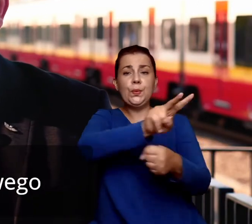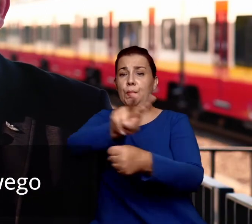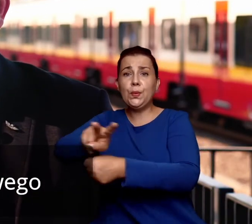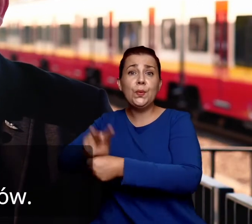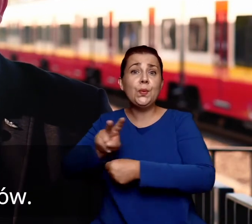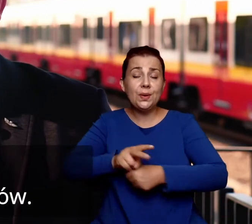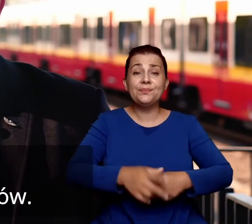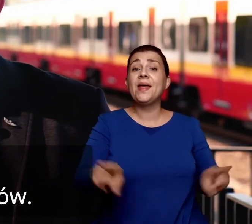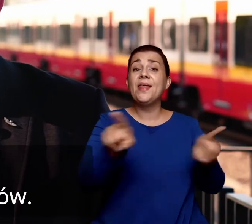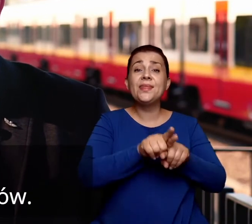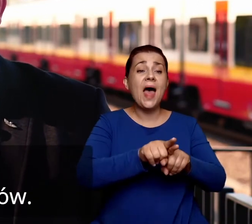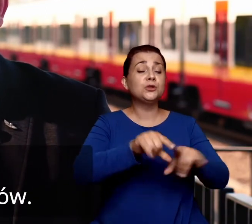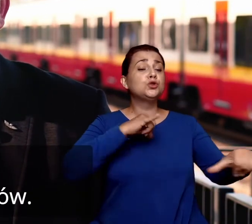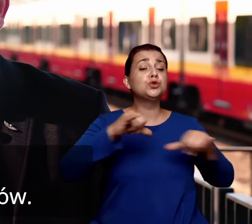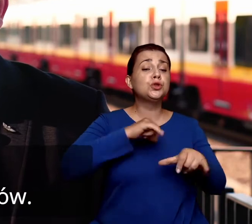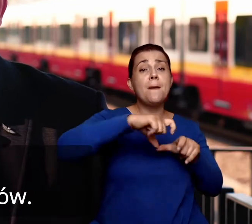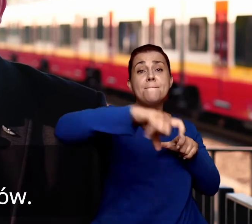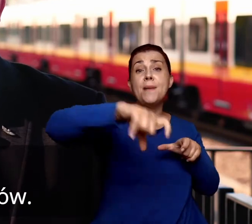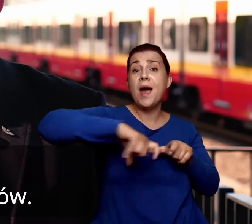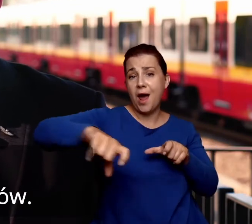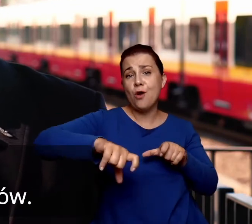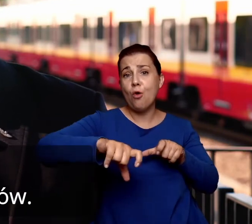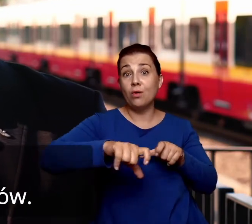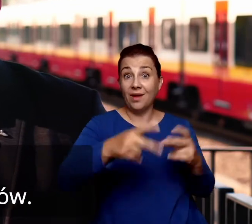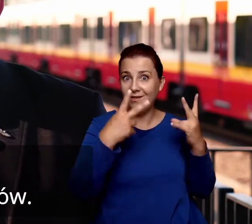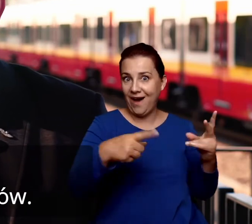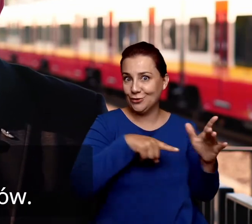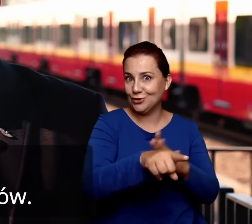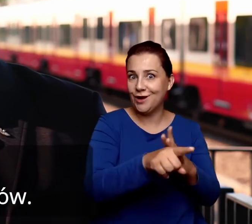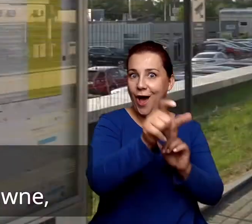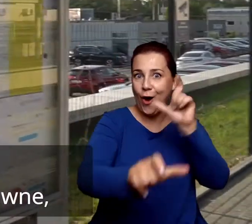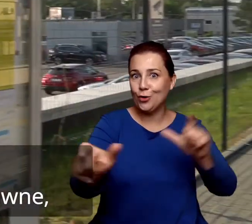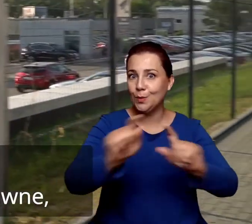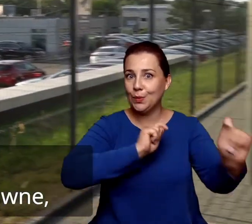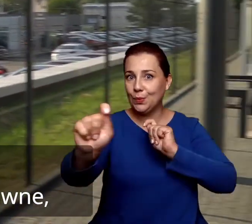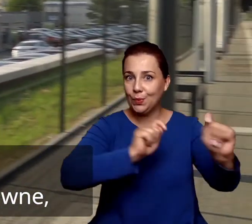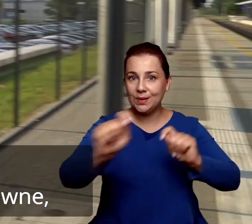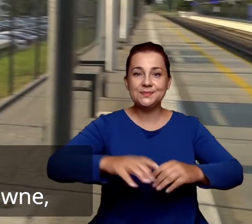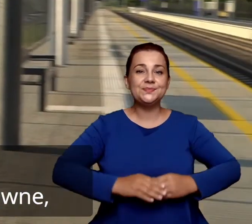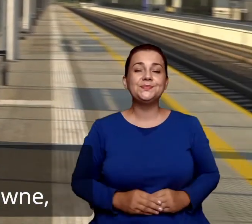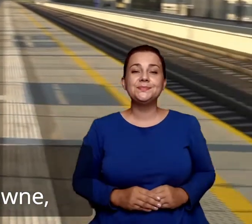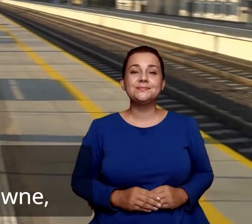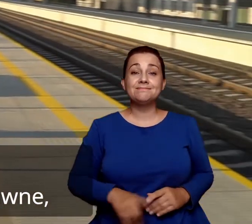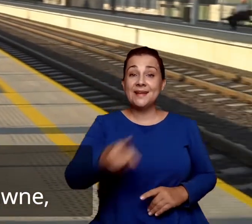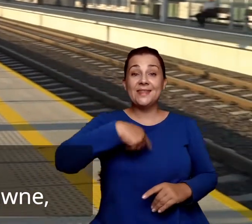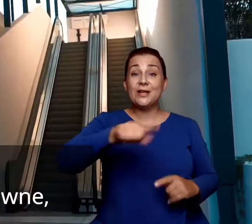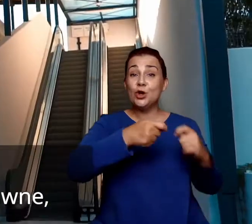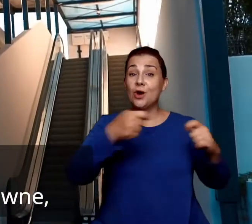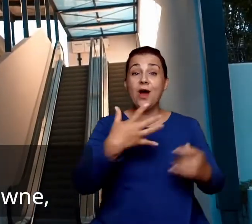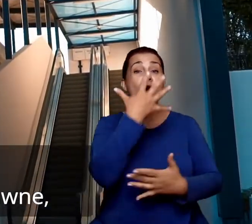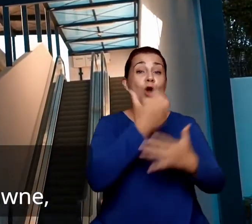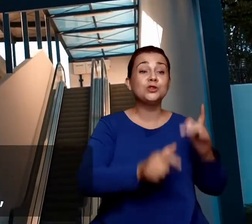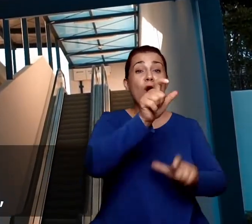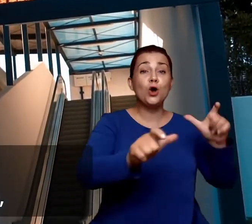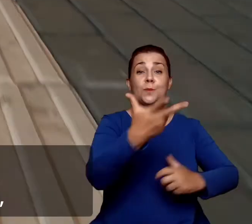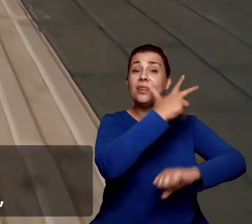oraz zarządza peronami tak ważnymi dla pasażerów, którzy korzystają z tej kolei. Z naszych rozwiązań skorzystają osoby